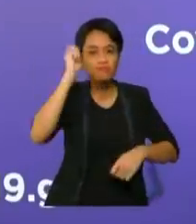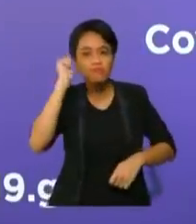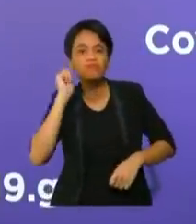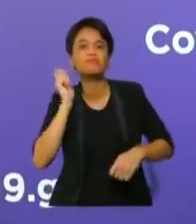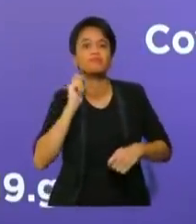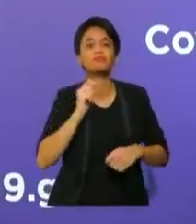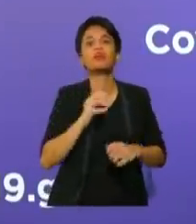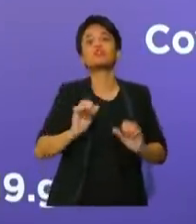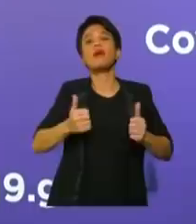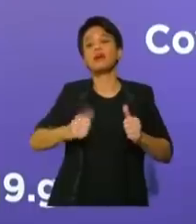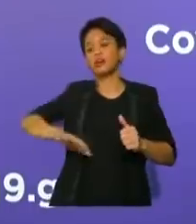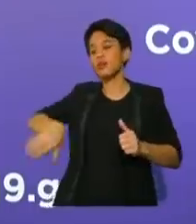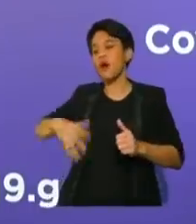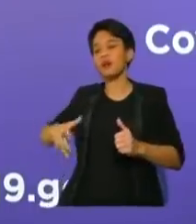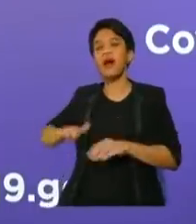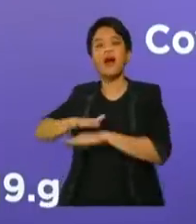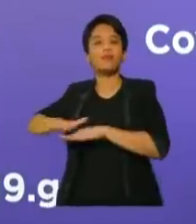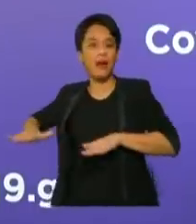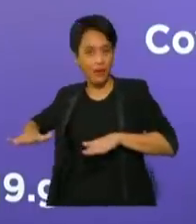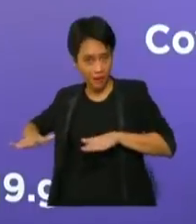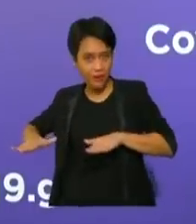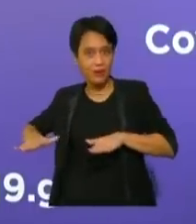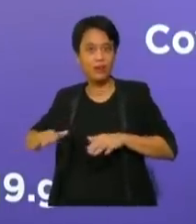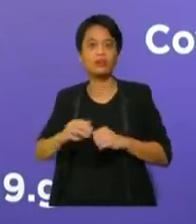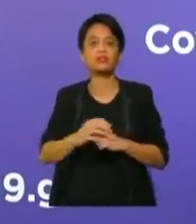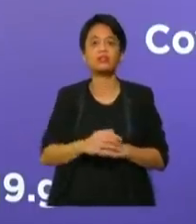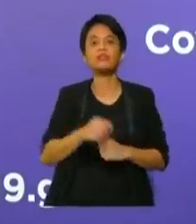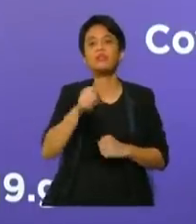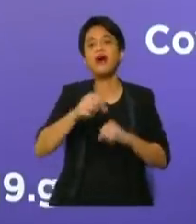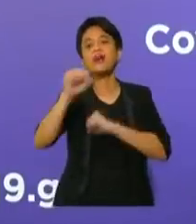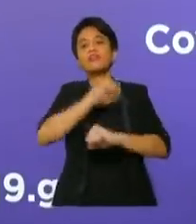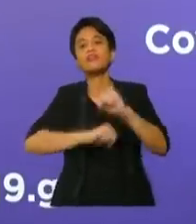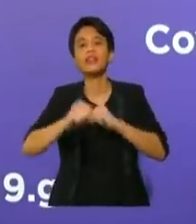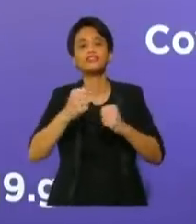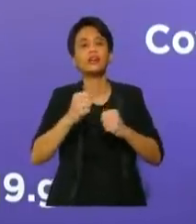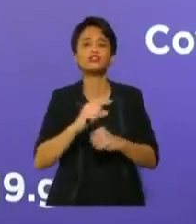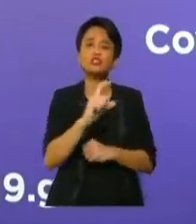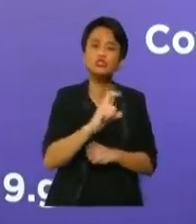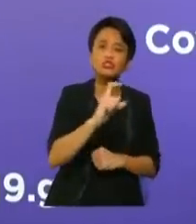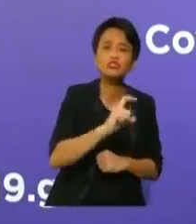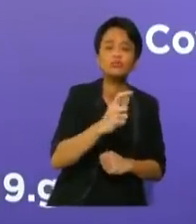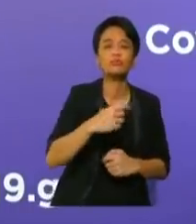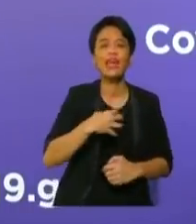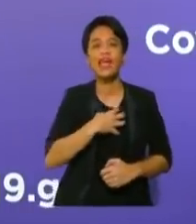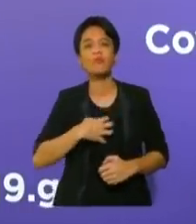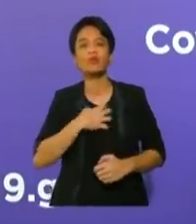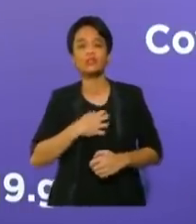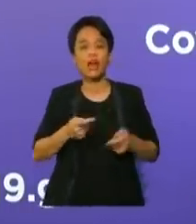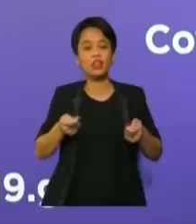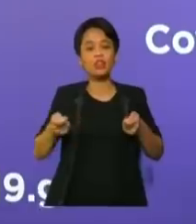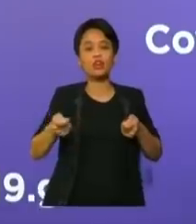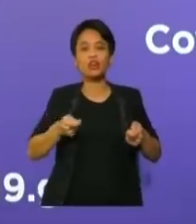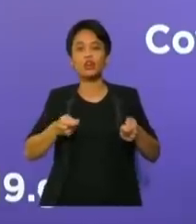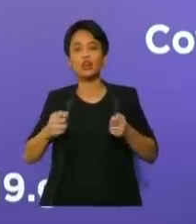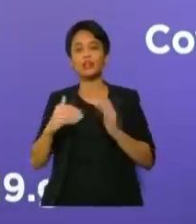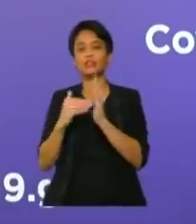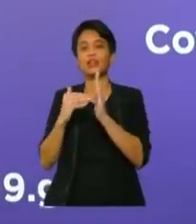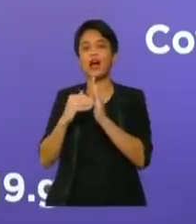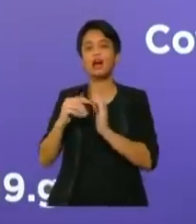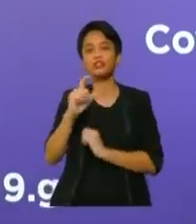rumah. Aktivitas yang cukup, istirahat yang cukup, kelola emosi, jangan